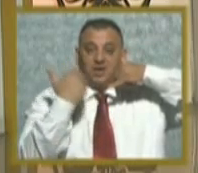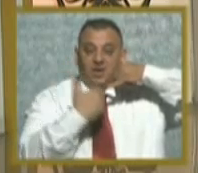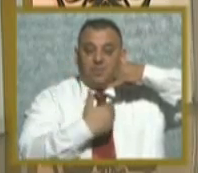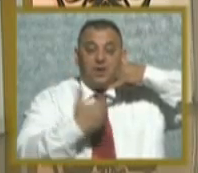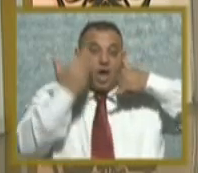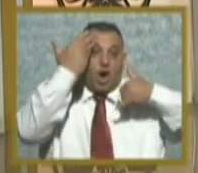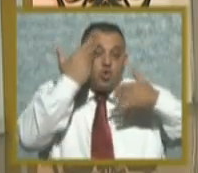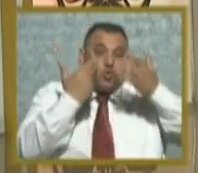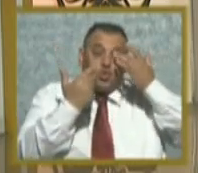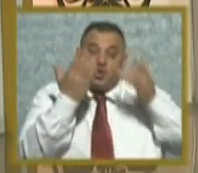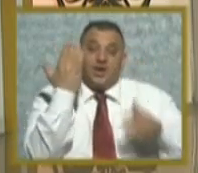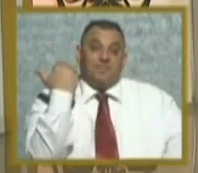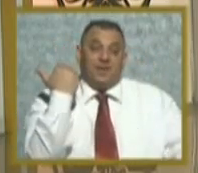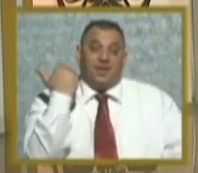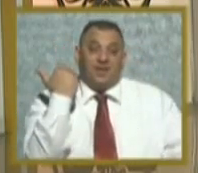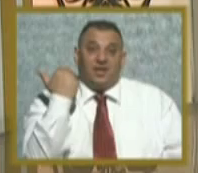عيون. نعم.